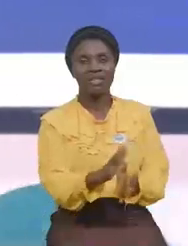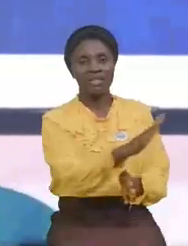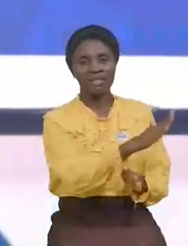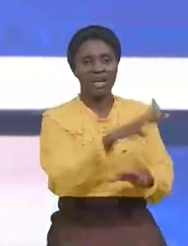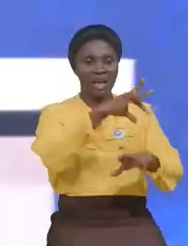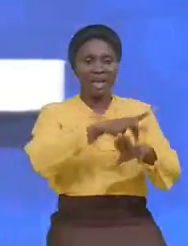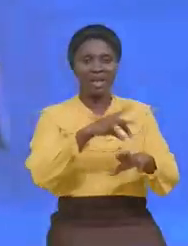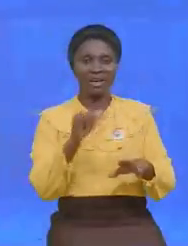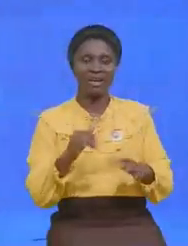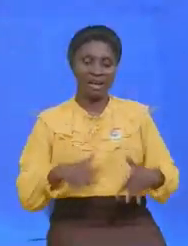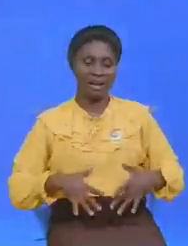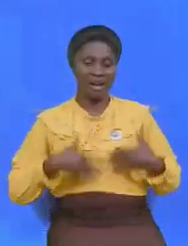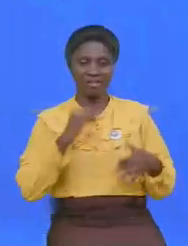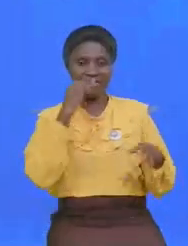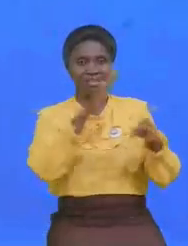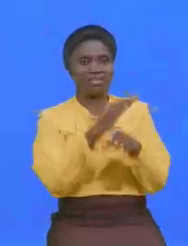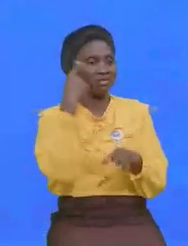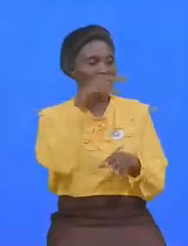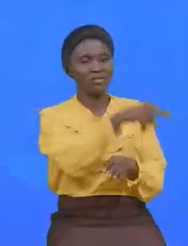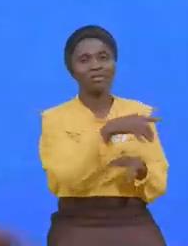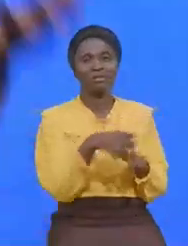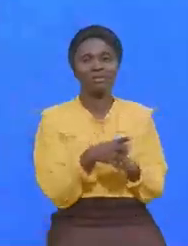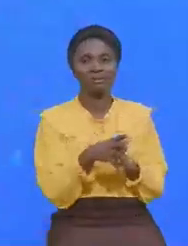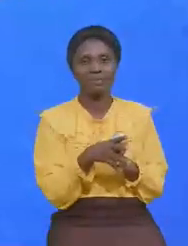que la vie terrestre normale